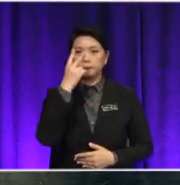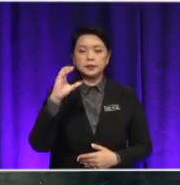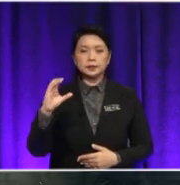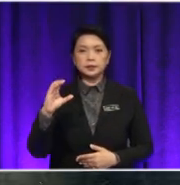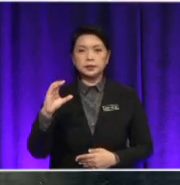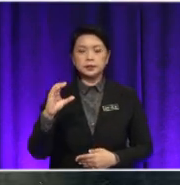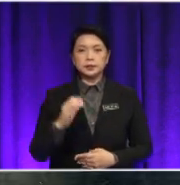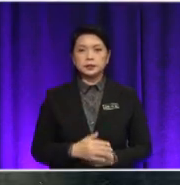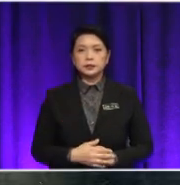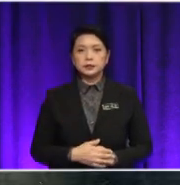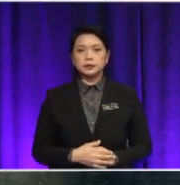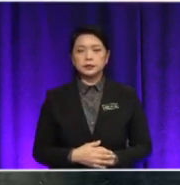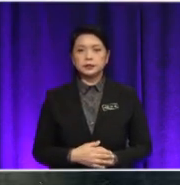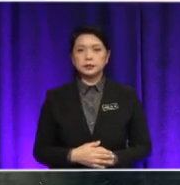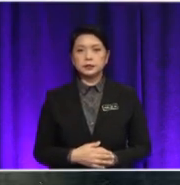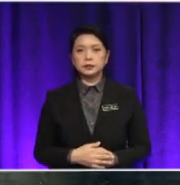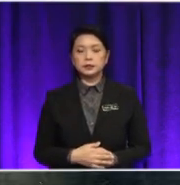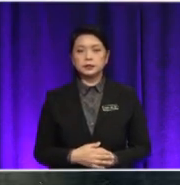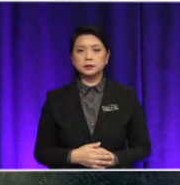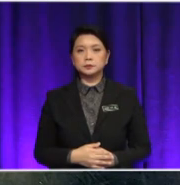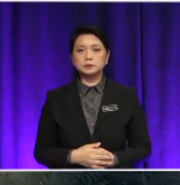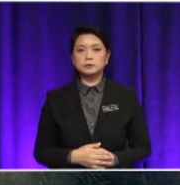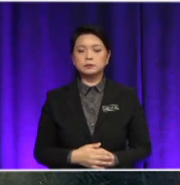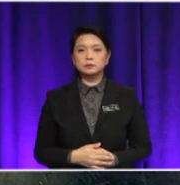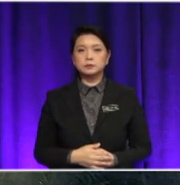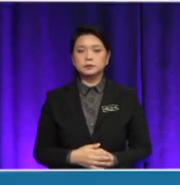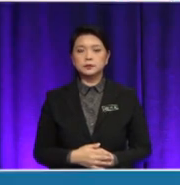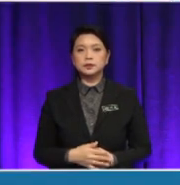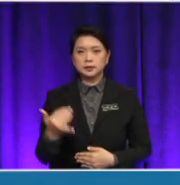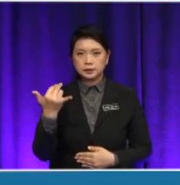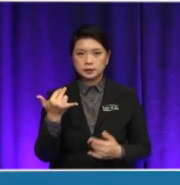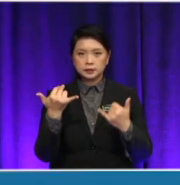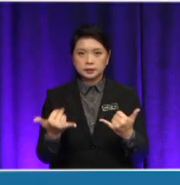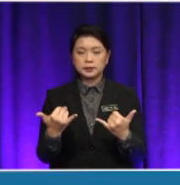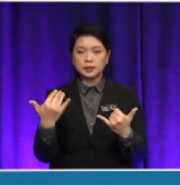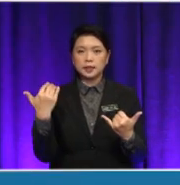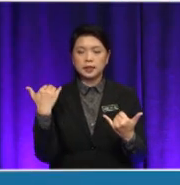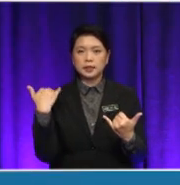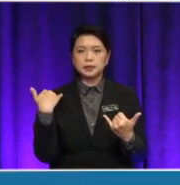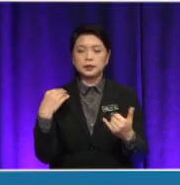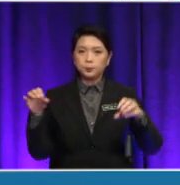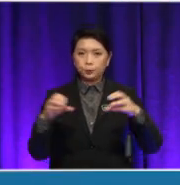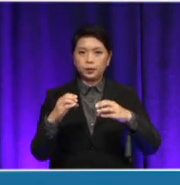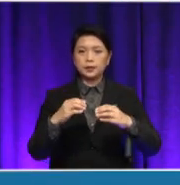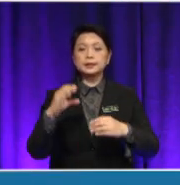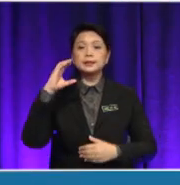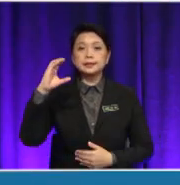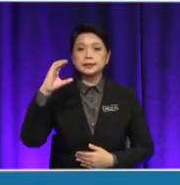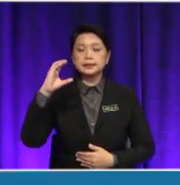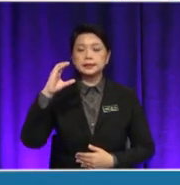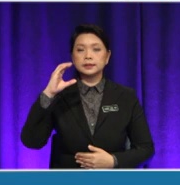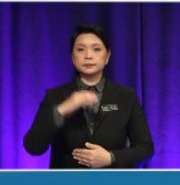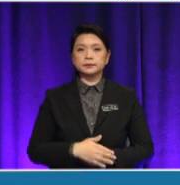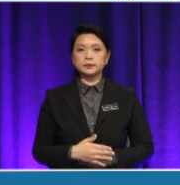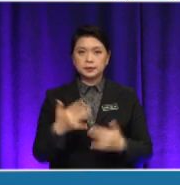untuk seterusnya langkah yang ketiga adalah C iaitu compression mewakili sebagai mampatan. Jom kita lihat